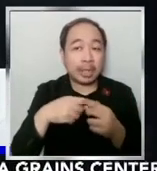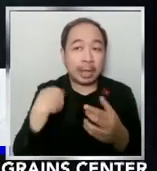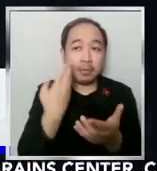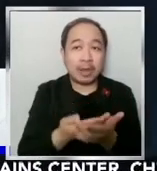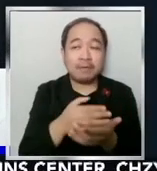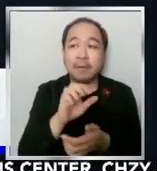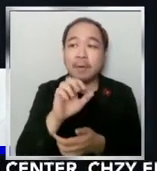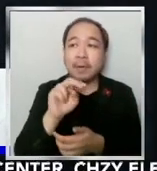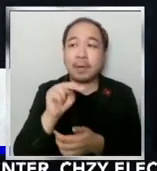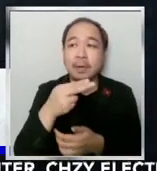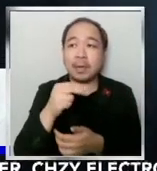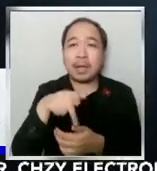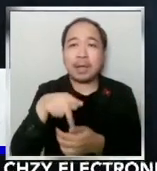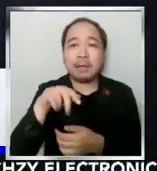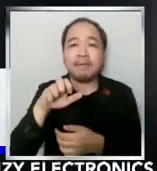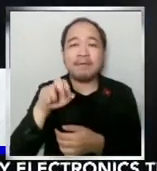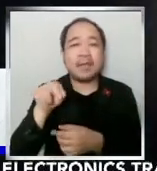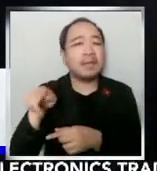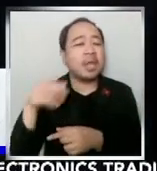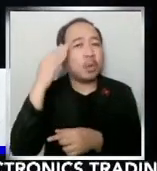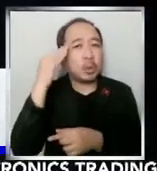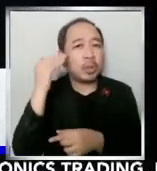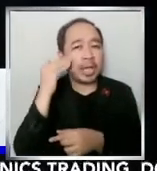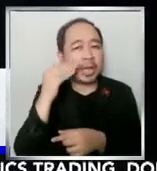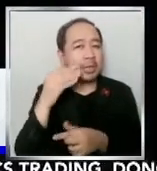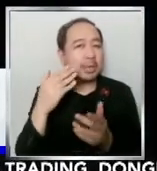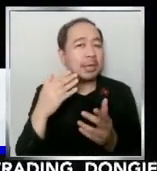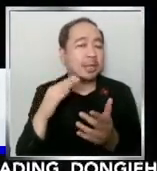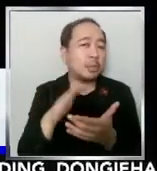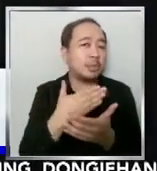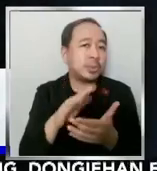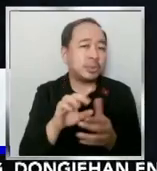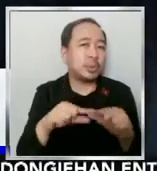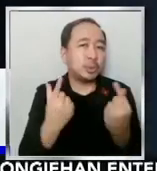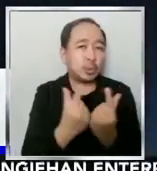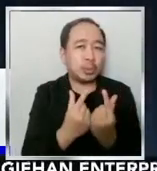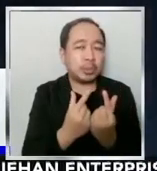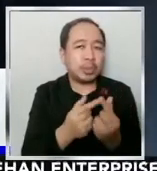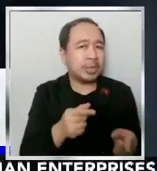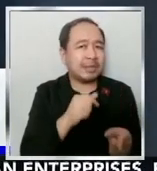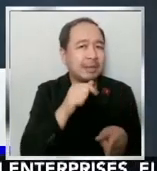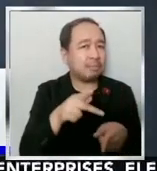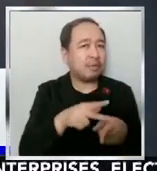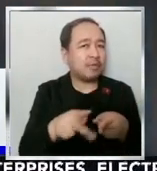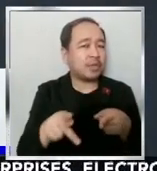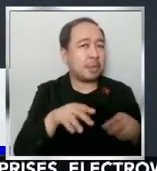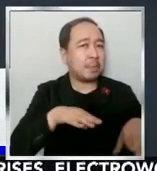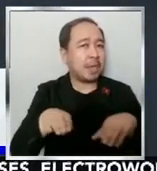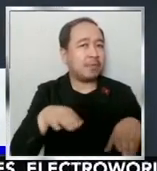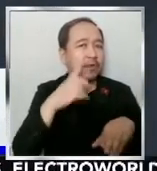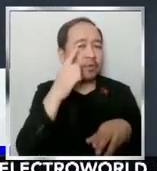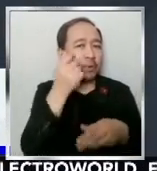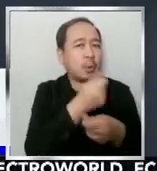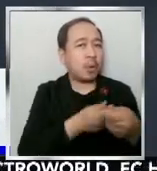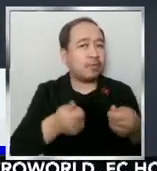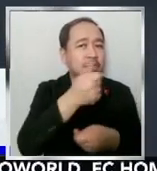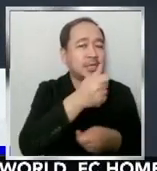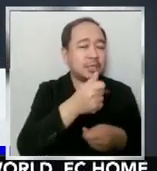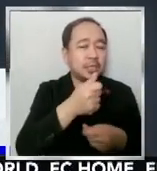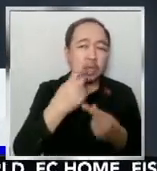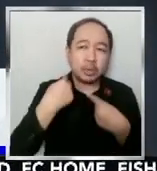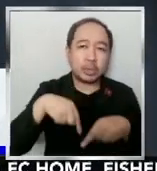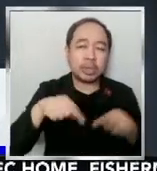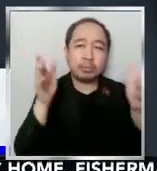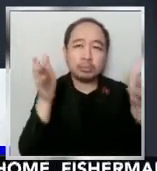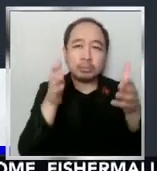Pinuna ng fans ng grupo o ENHYPEN ang anilay unprofessional behavior ng officer habang kinakapkapan si na